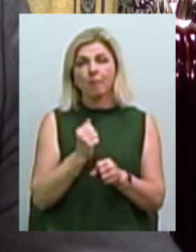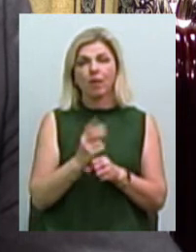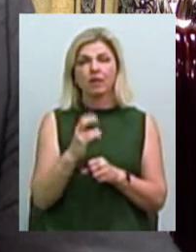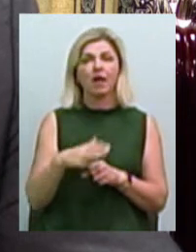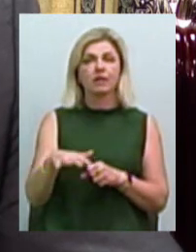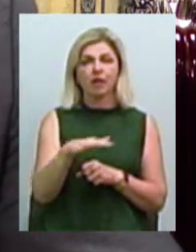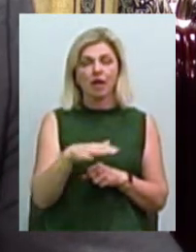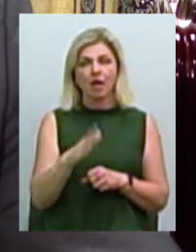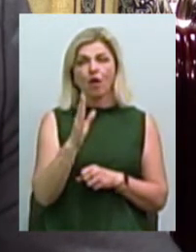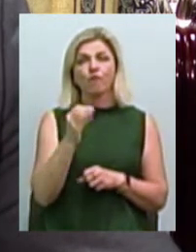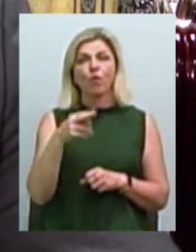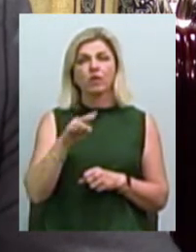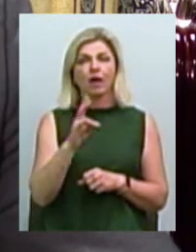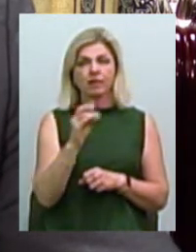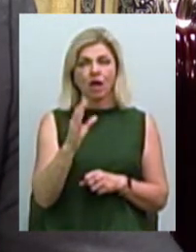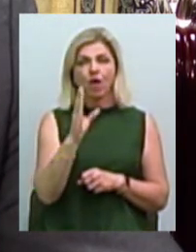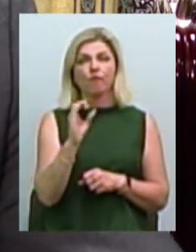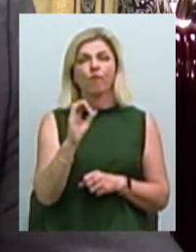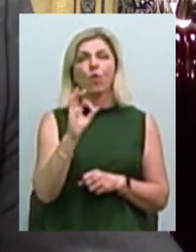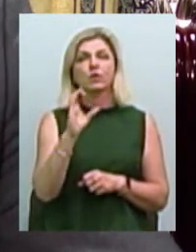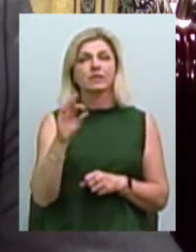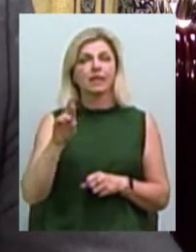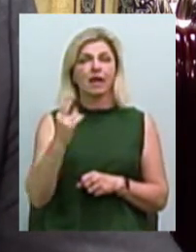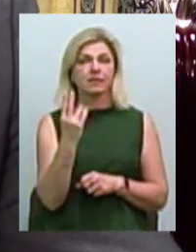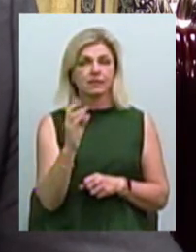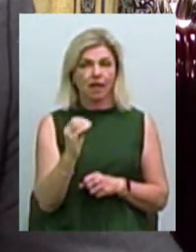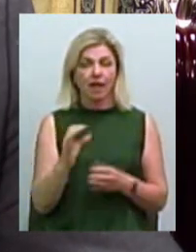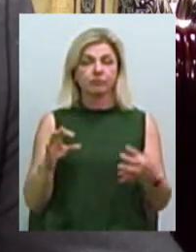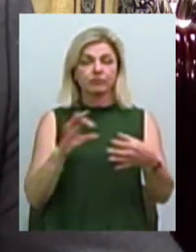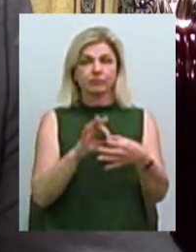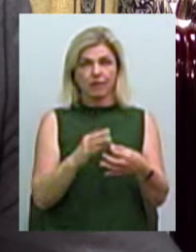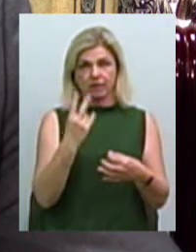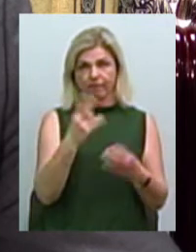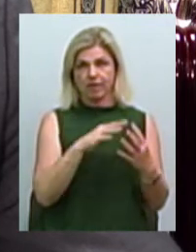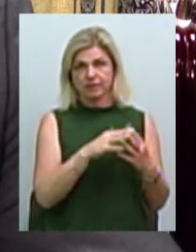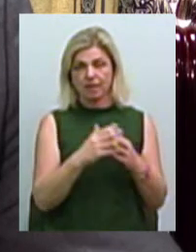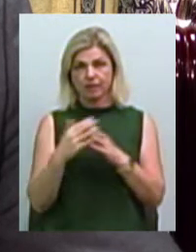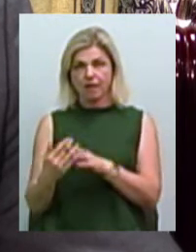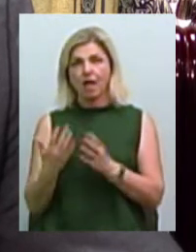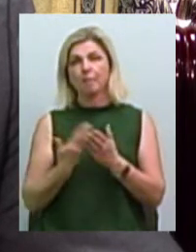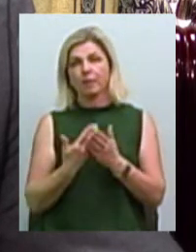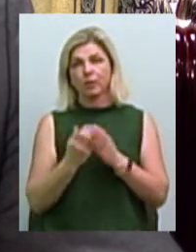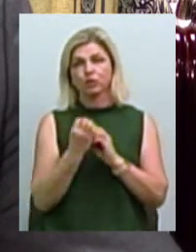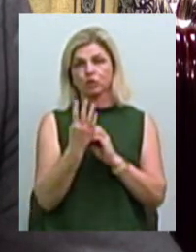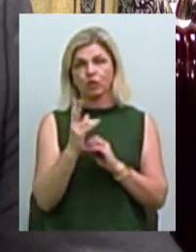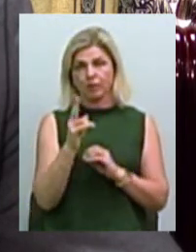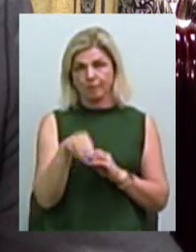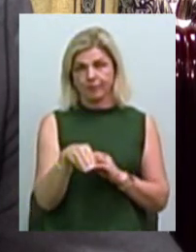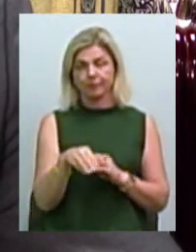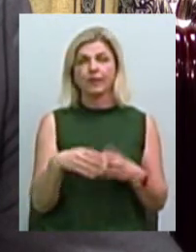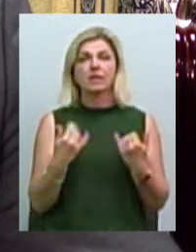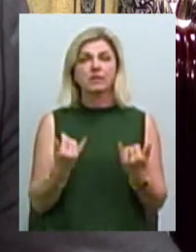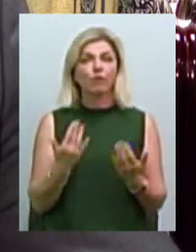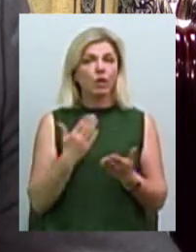пунктів Водяне-Лорине, Лосіяцьке і з'єднати ці два населених пункти приблизно 14 кілометрів. На сьогодні вже